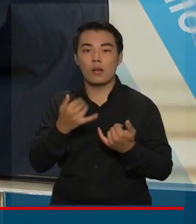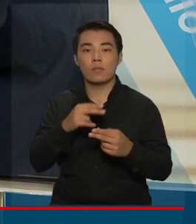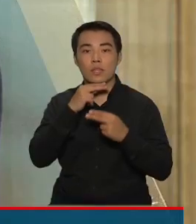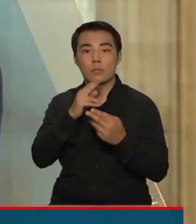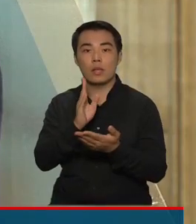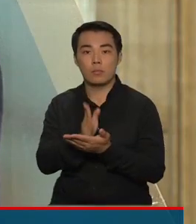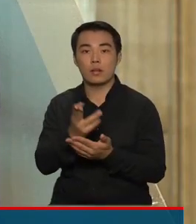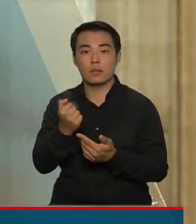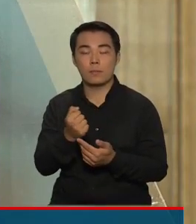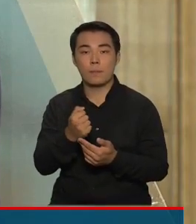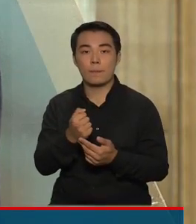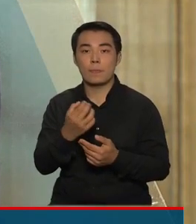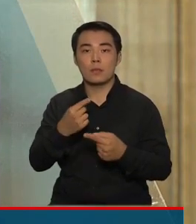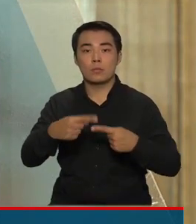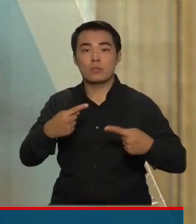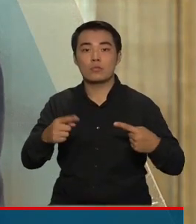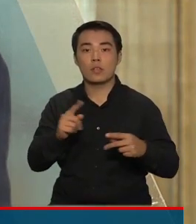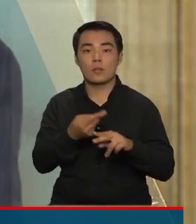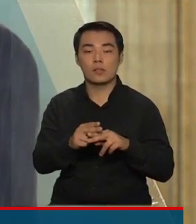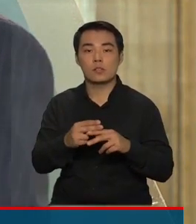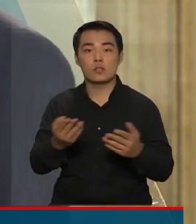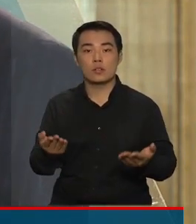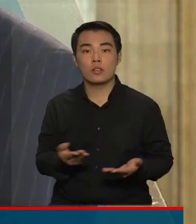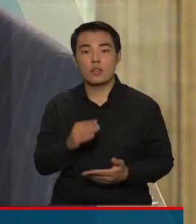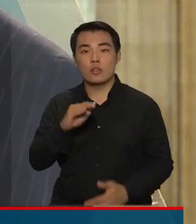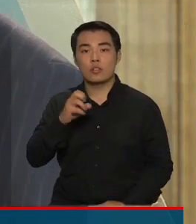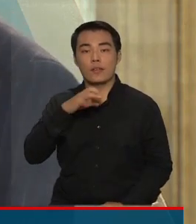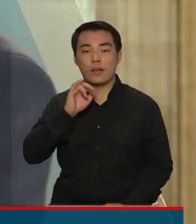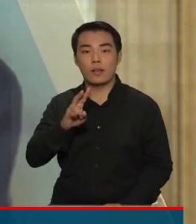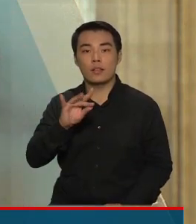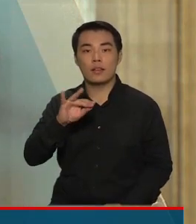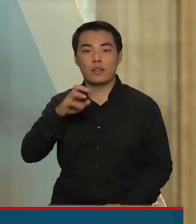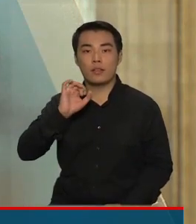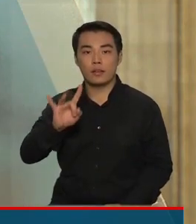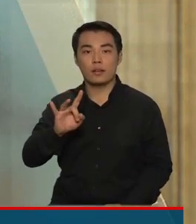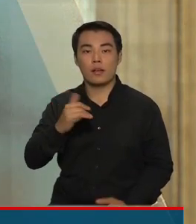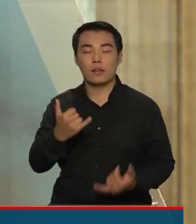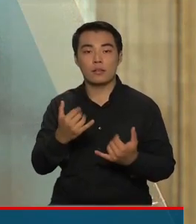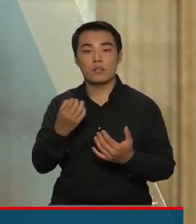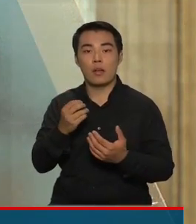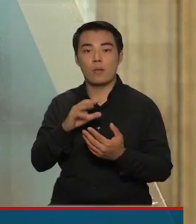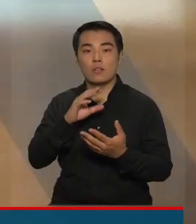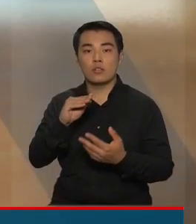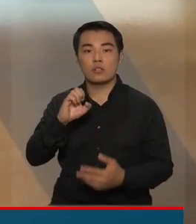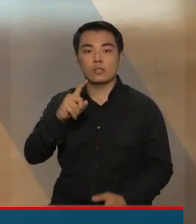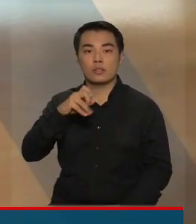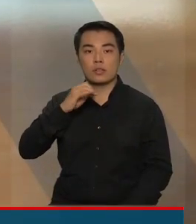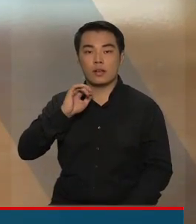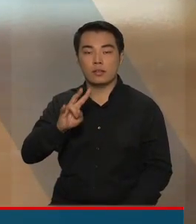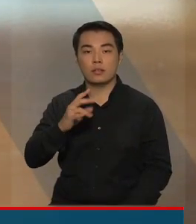Иә. Бұдан бөлек тағы басқа қай өңірлер жаңағы Жезқазған дедіңіз, Риддер дедіңіз? Жезқазған,